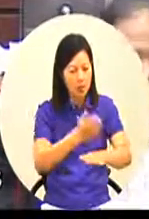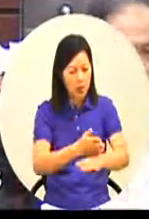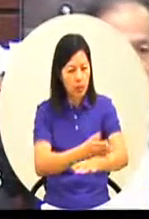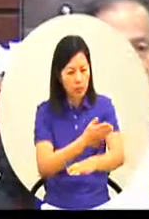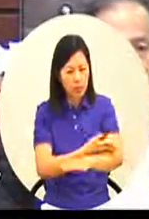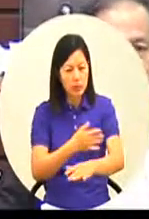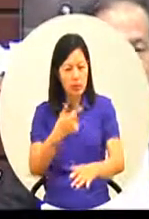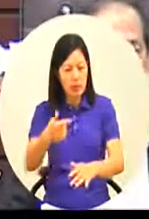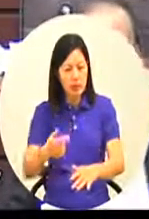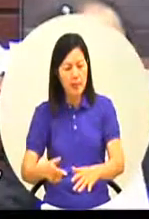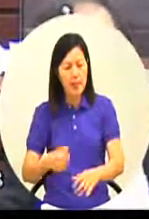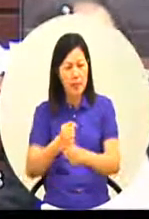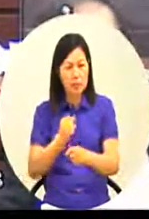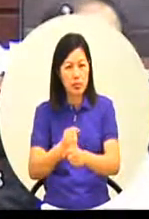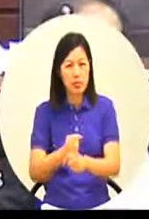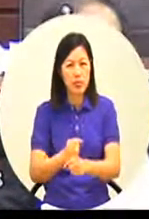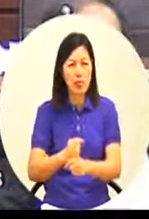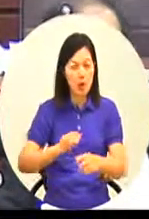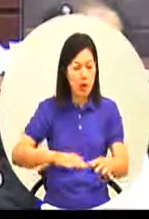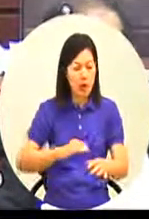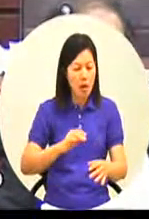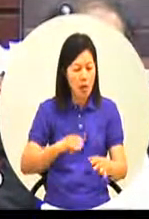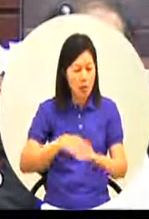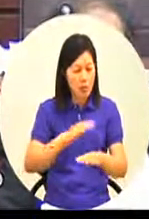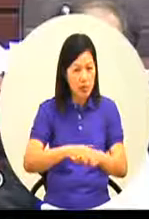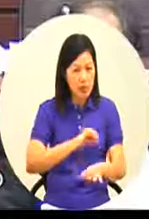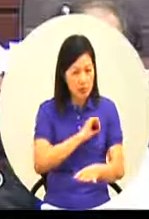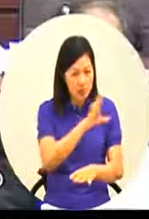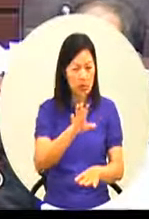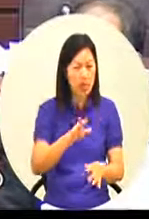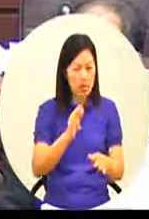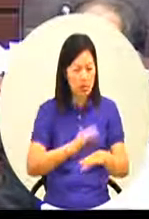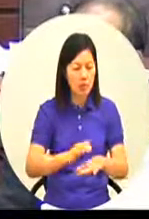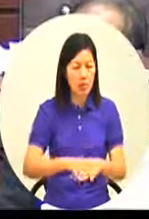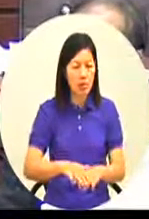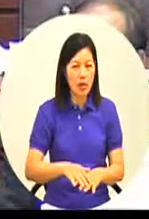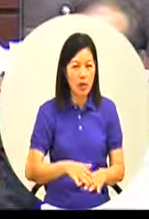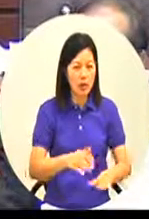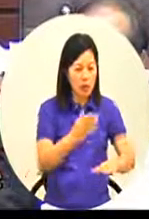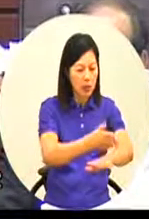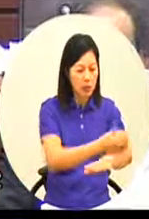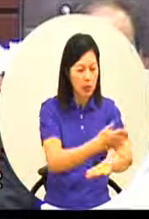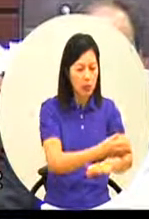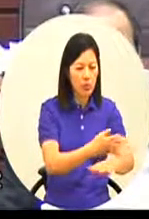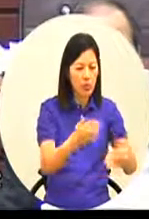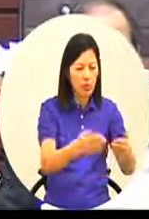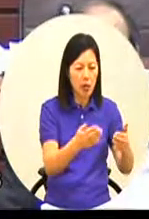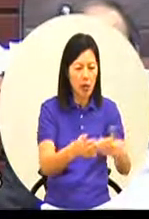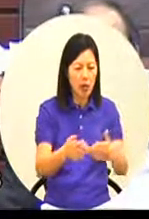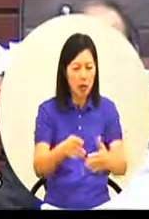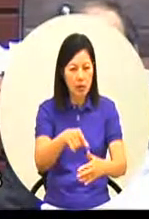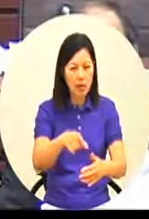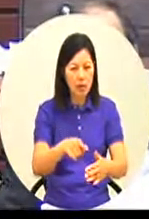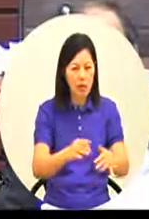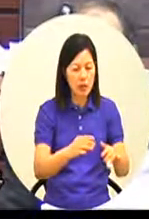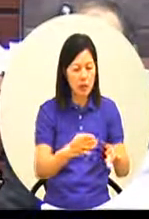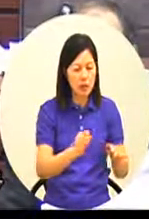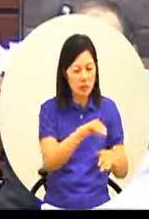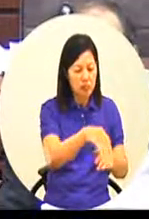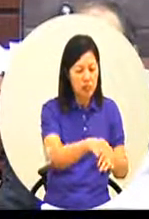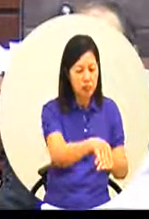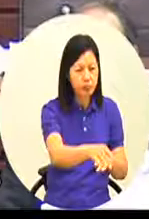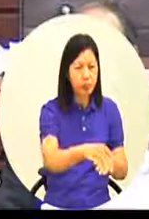啦。总有把这几个路段不会再产生车祸了。那另外一个是要拜托警察的交通大